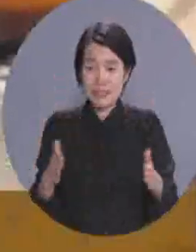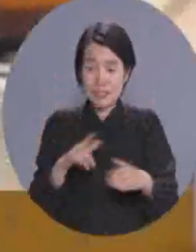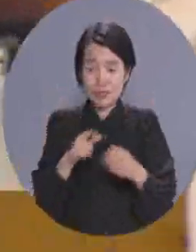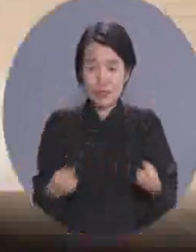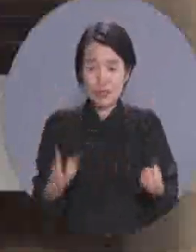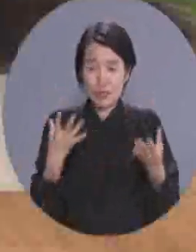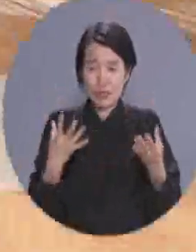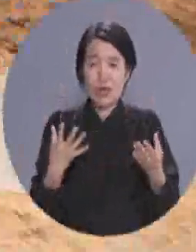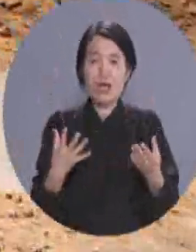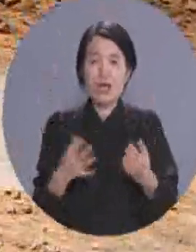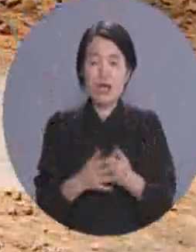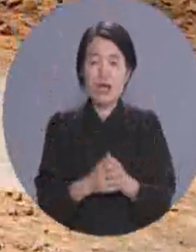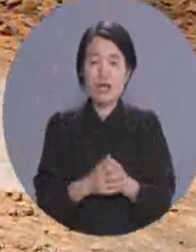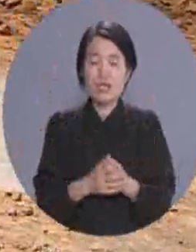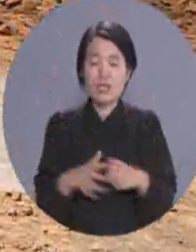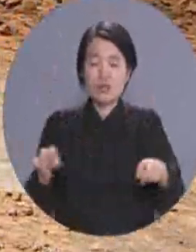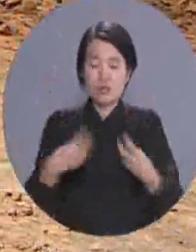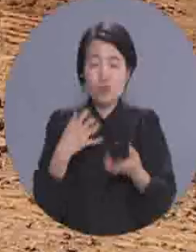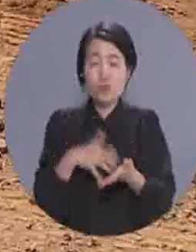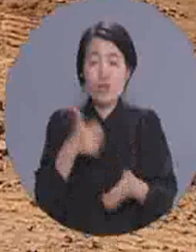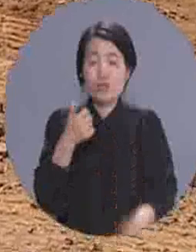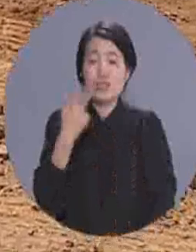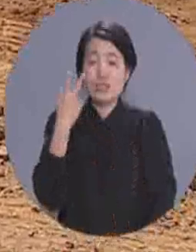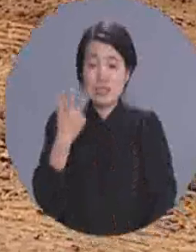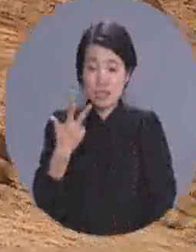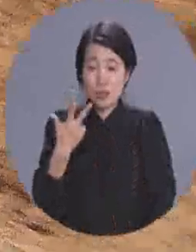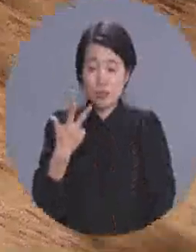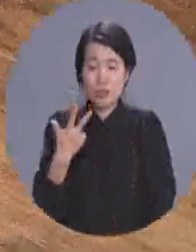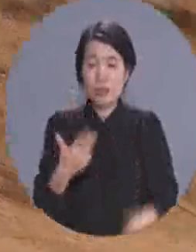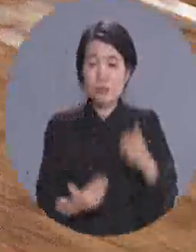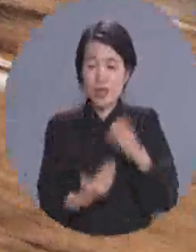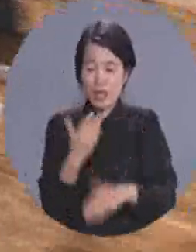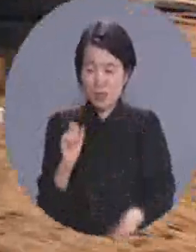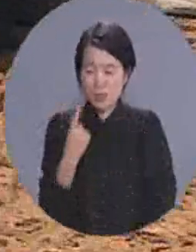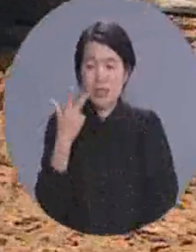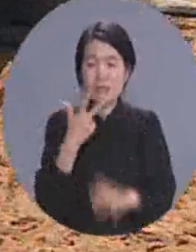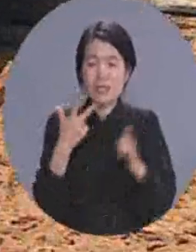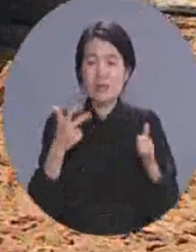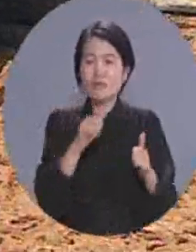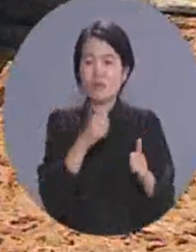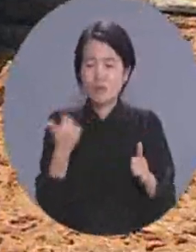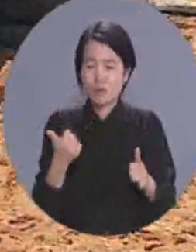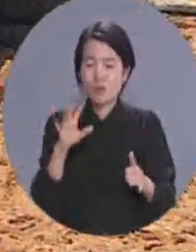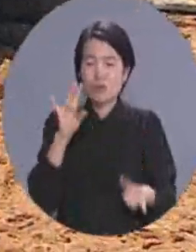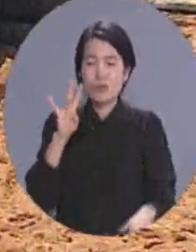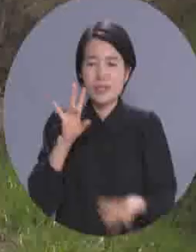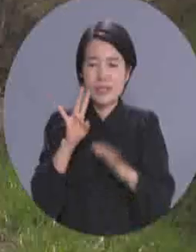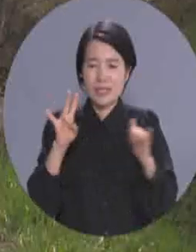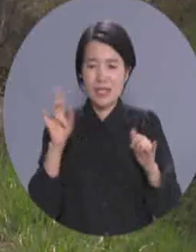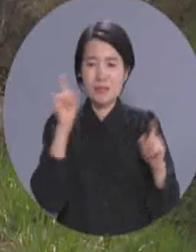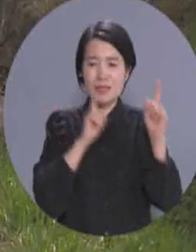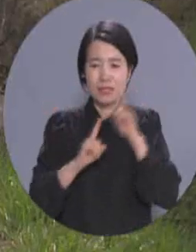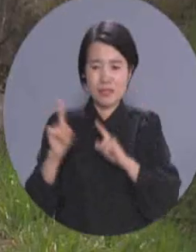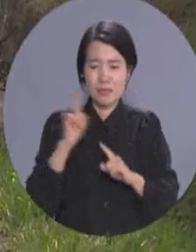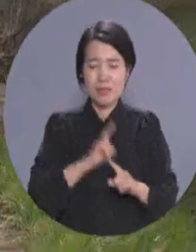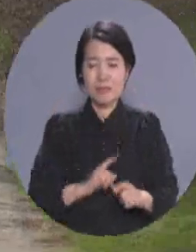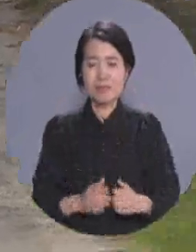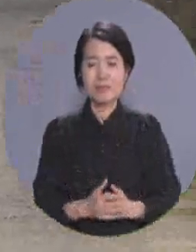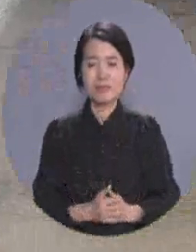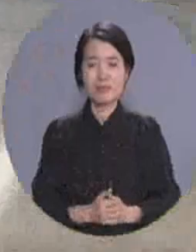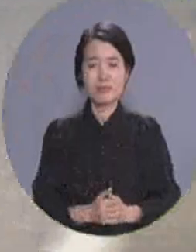고속도로에서는 쉰일곱 건의 교통사고가 발생했으며 이로 인해 7명이 숨지고 24명이 부상을